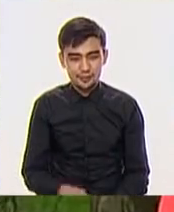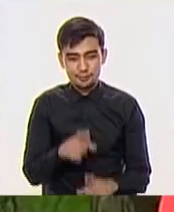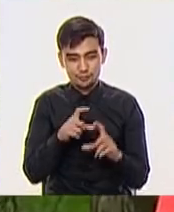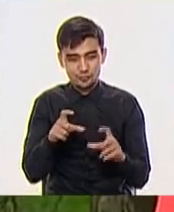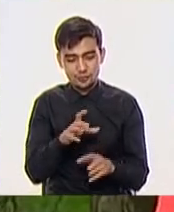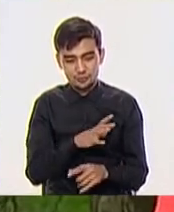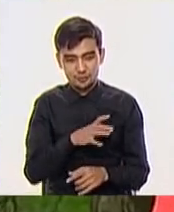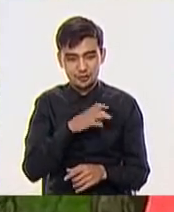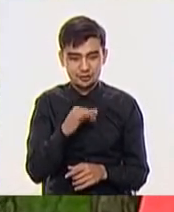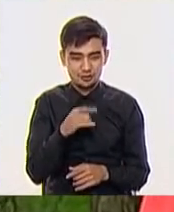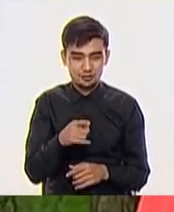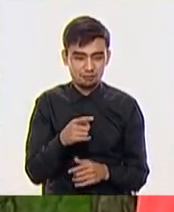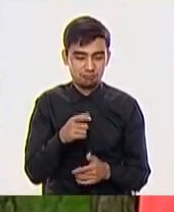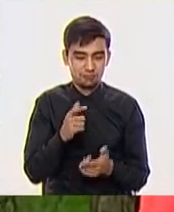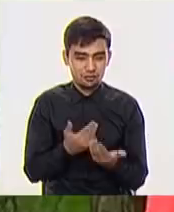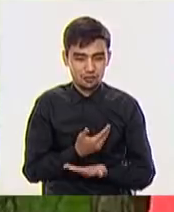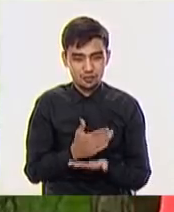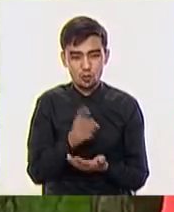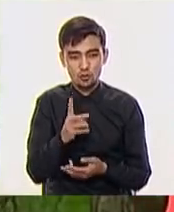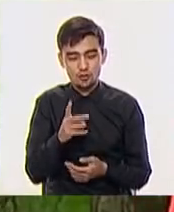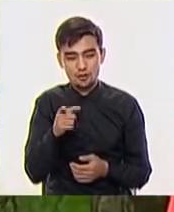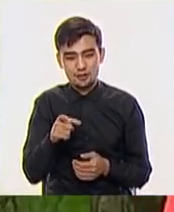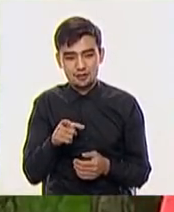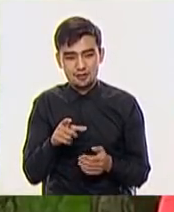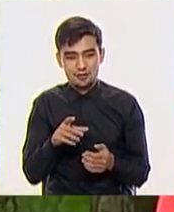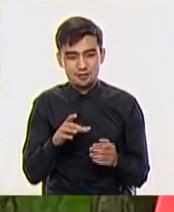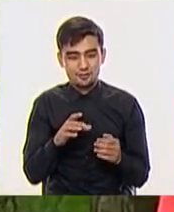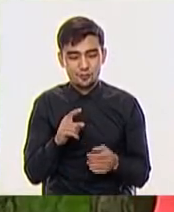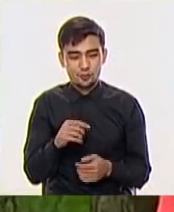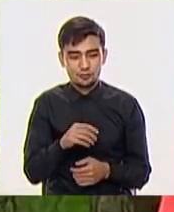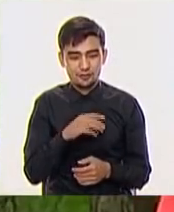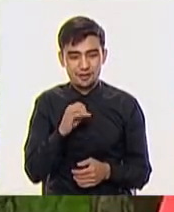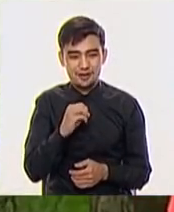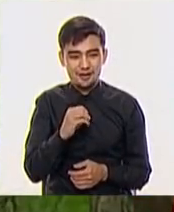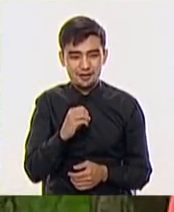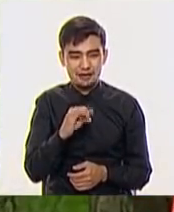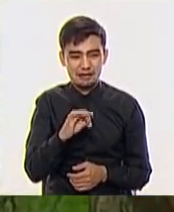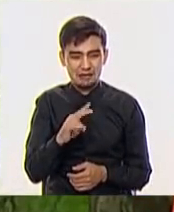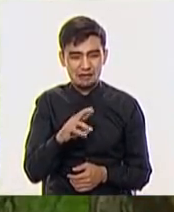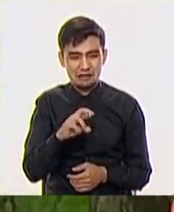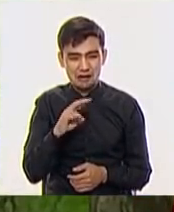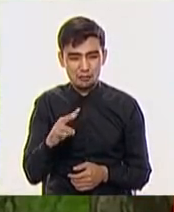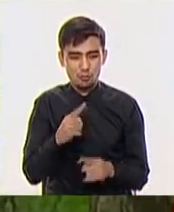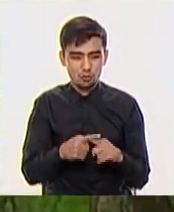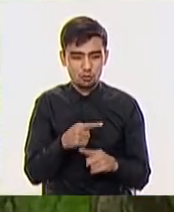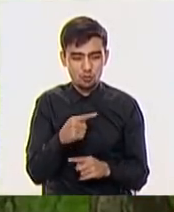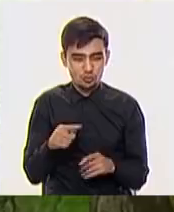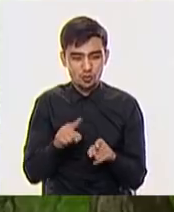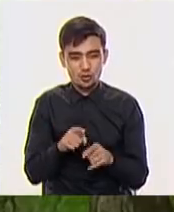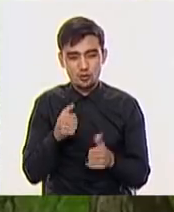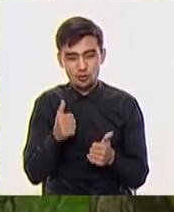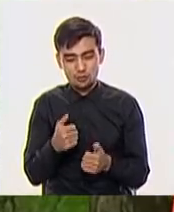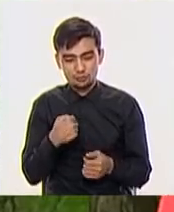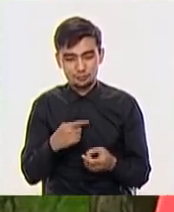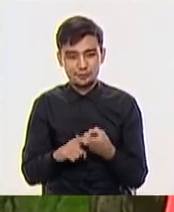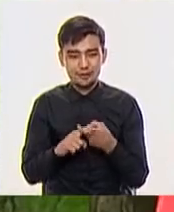баласы болғаннан кейін ол тіршілік. Мысалы, бір кісінің энергетикасы менен иньян дейді ғой, плюс минусы жақсы